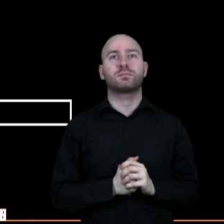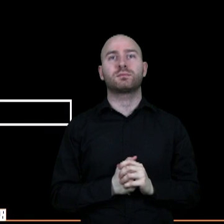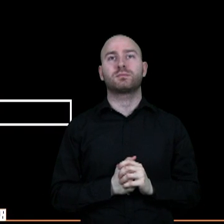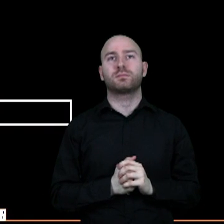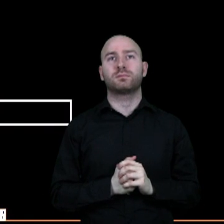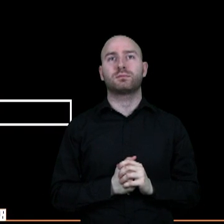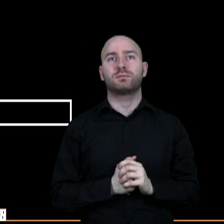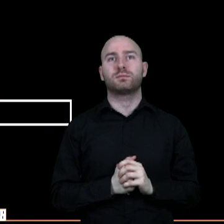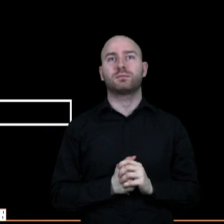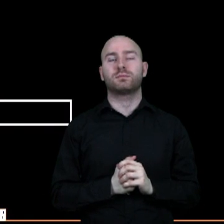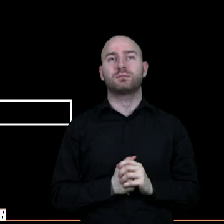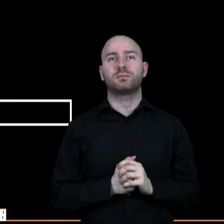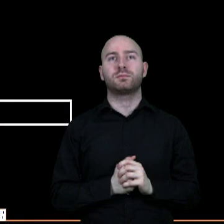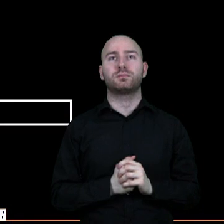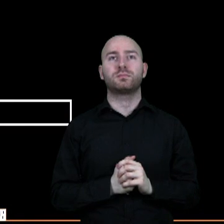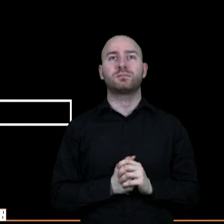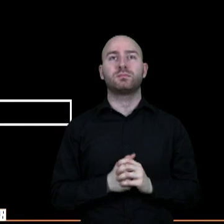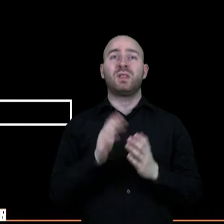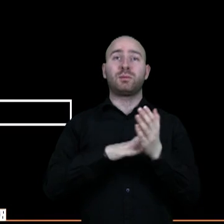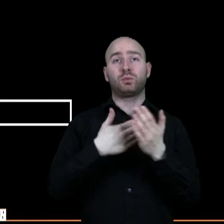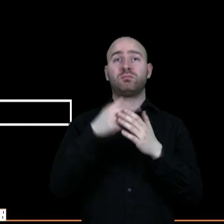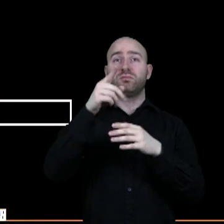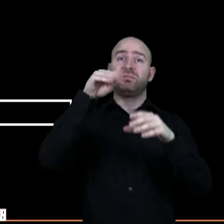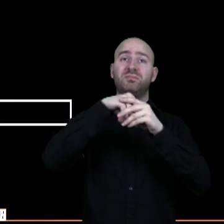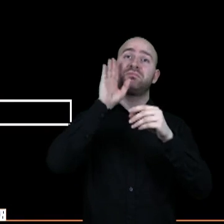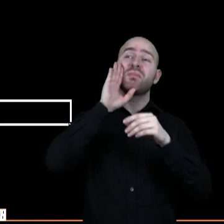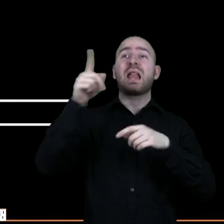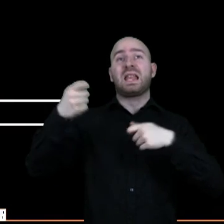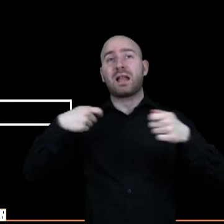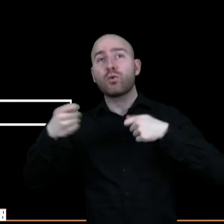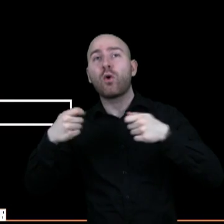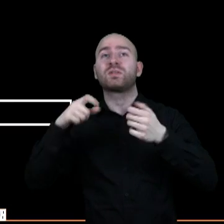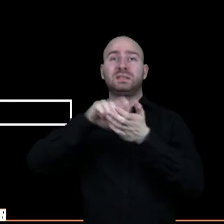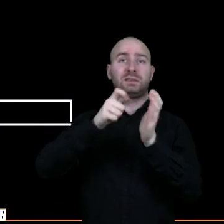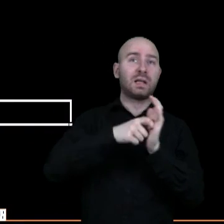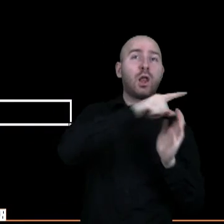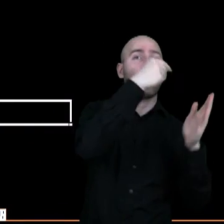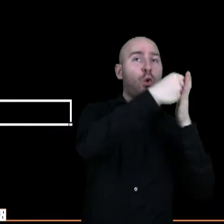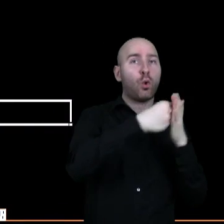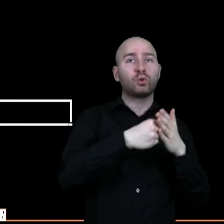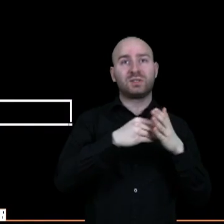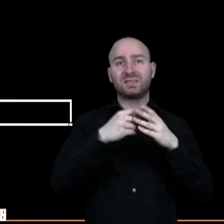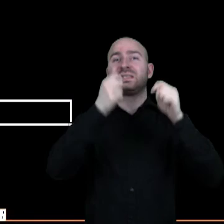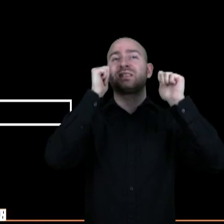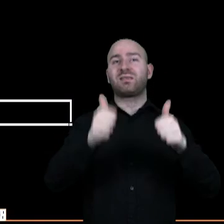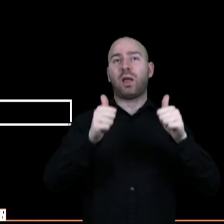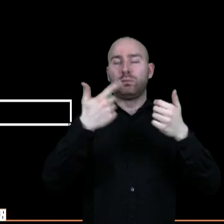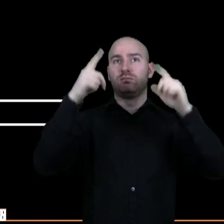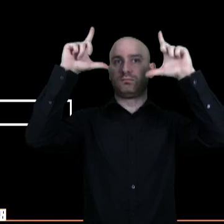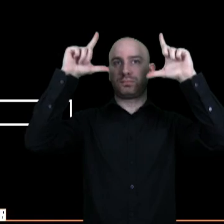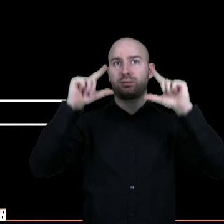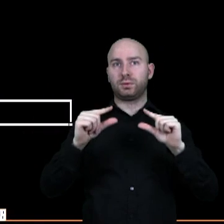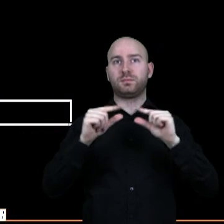otrzymam przy tych samych kosztach stałych. Bo wciąż mam jednego menadżera i ten sam lokal. Koszt tego